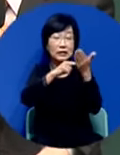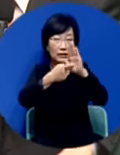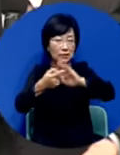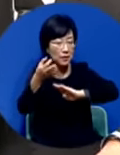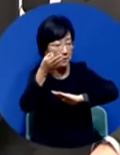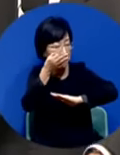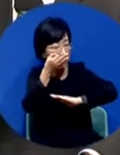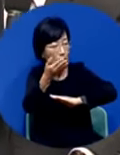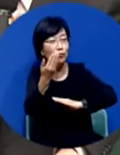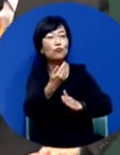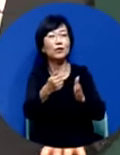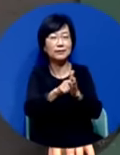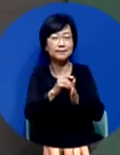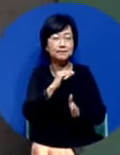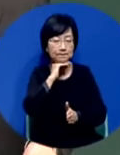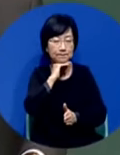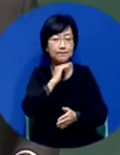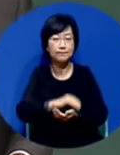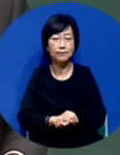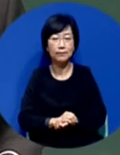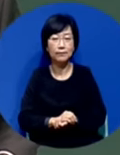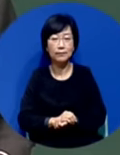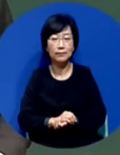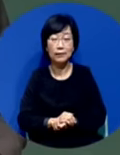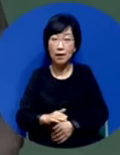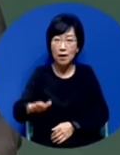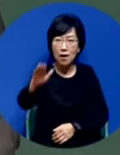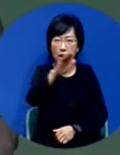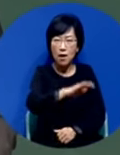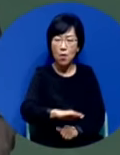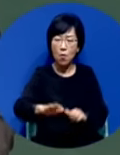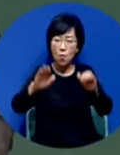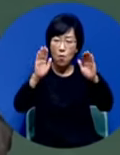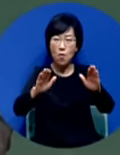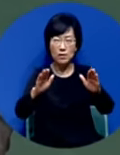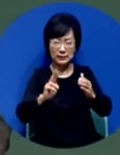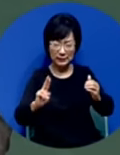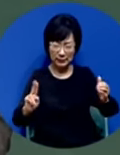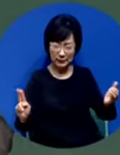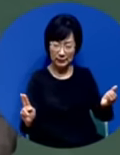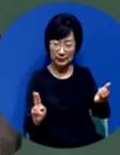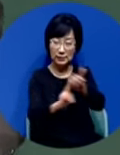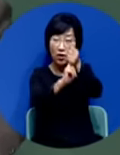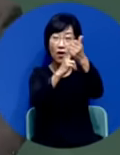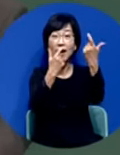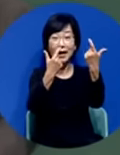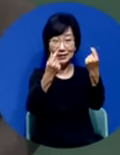在这二十几年来，我们不断的被逼迫，但我们只是等待，因为有证据。 어, 여러분 진짜 기도할 거 하세요. 지금 올해는 기적 같은 일이 일단 일어났습니다.